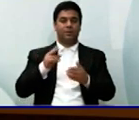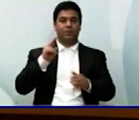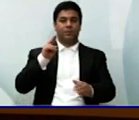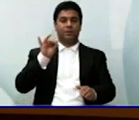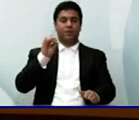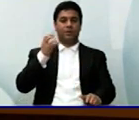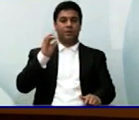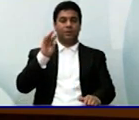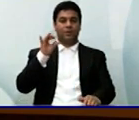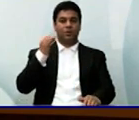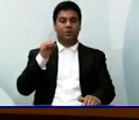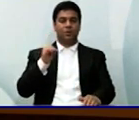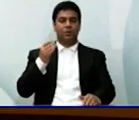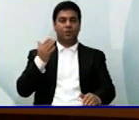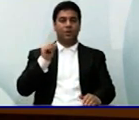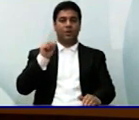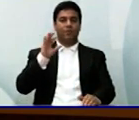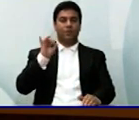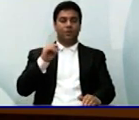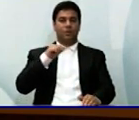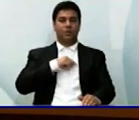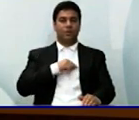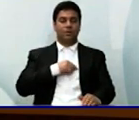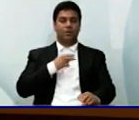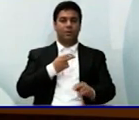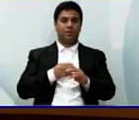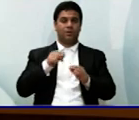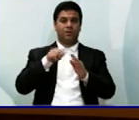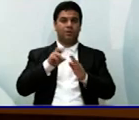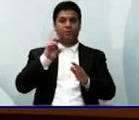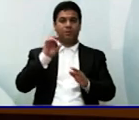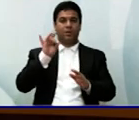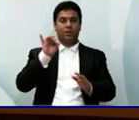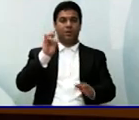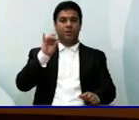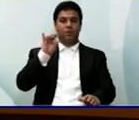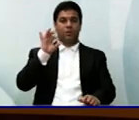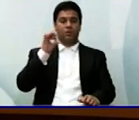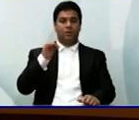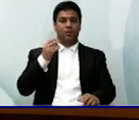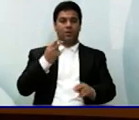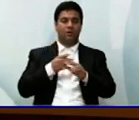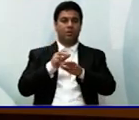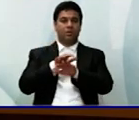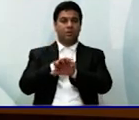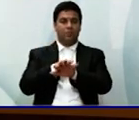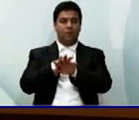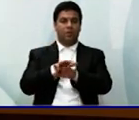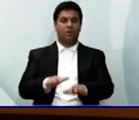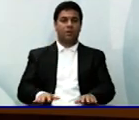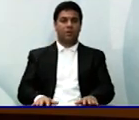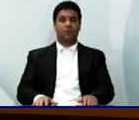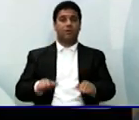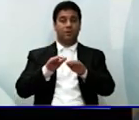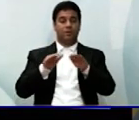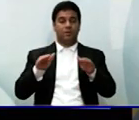пресмыкающееся, которое автором охарактеризовано эпитетом броненосная, это черепаха.